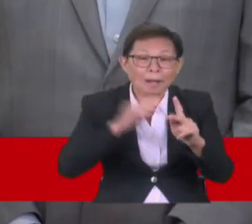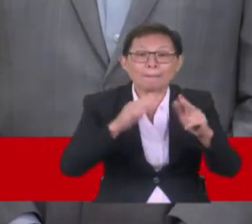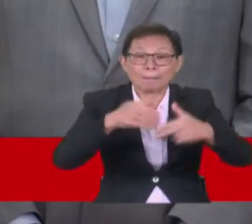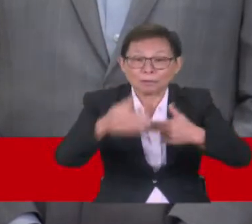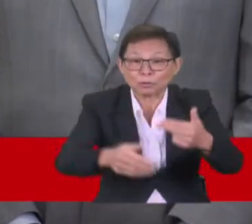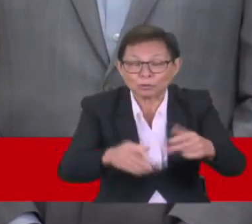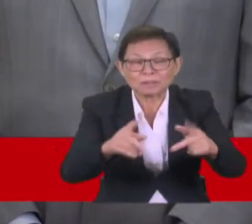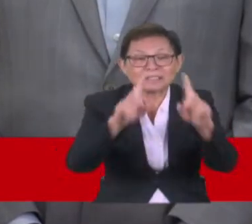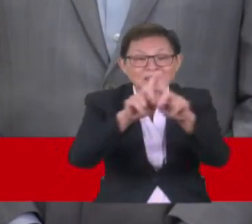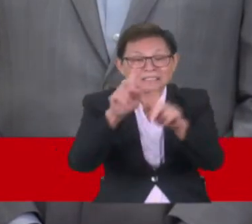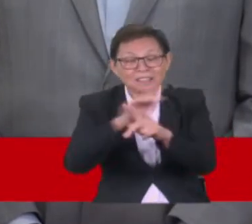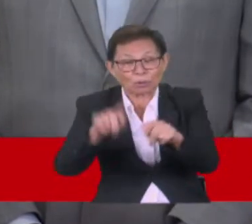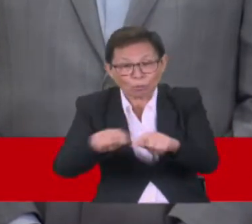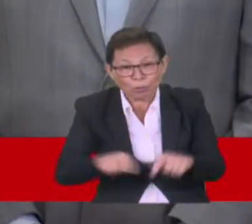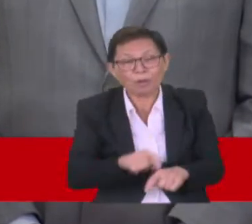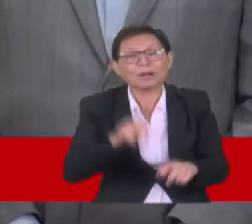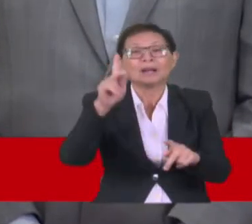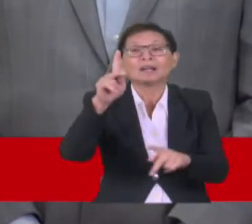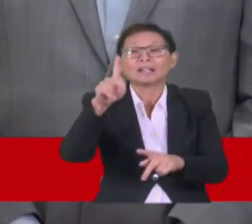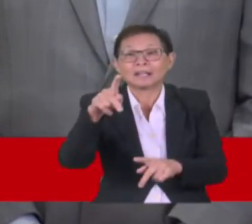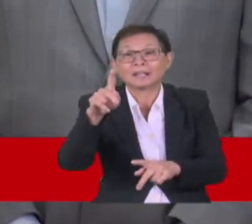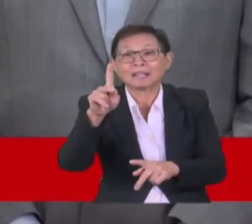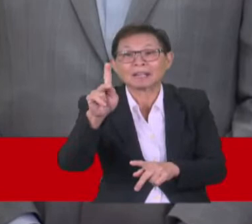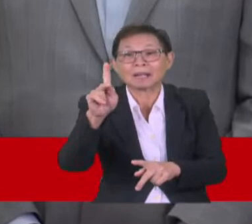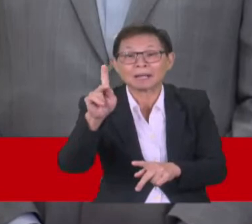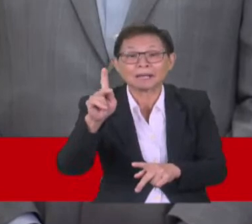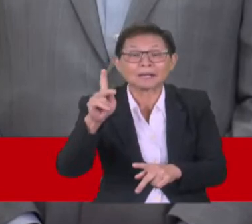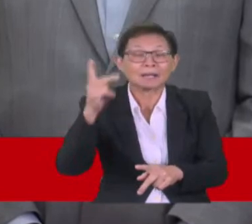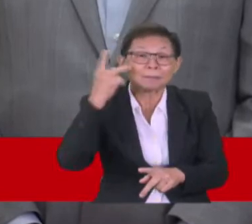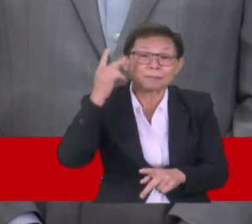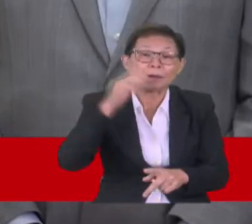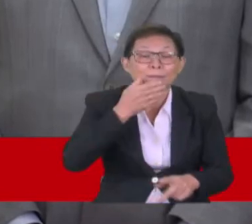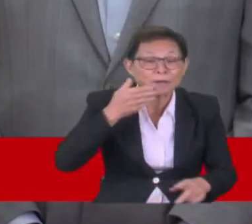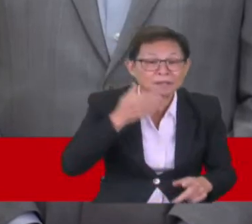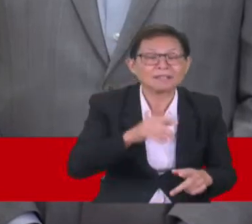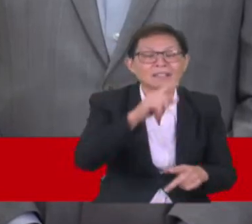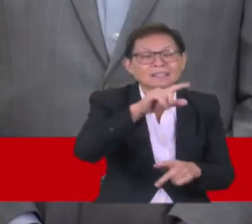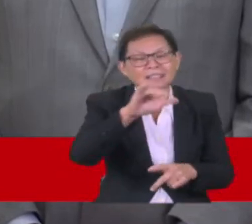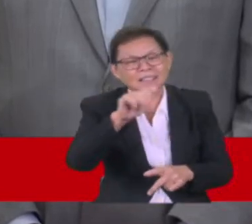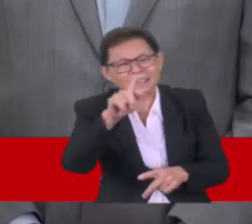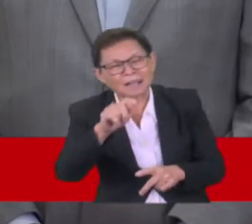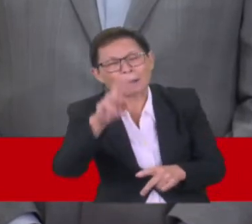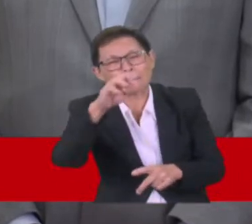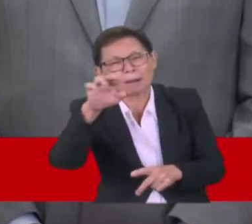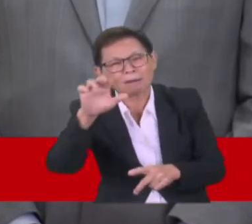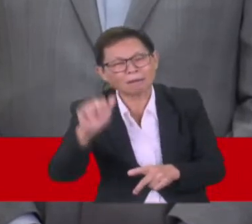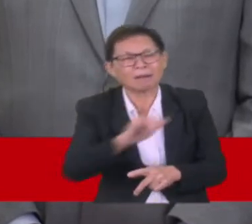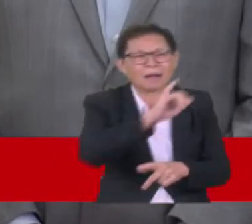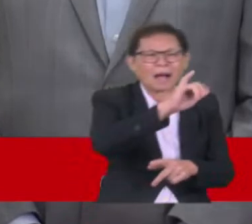Kementerian beliau Kementerian sumber manusia giat marah